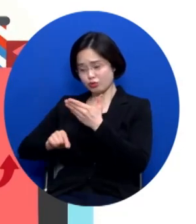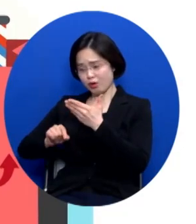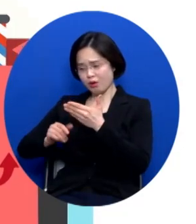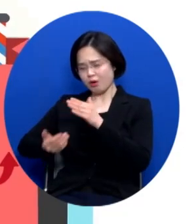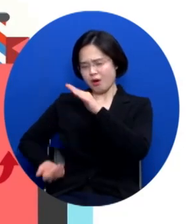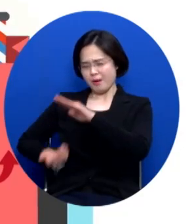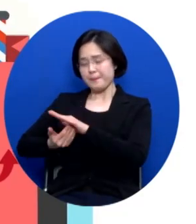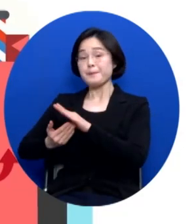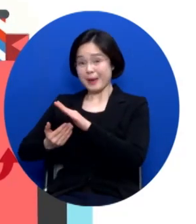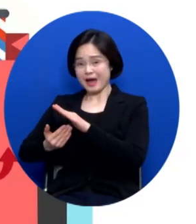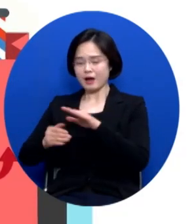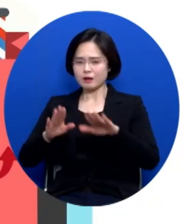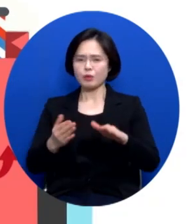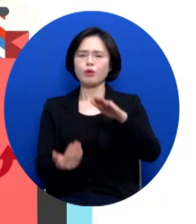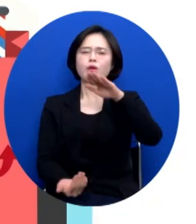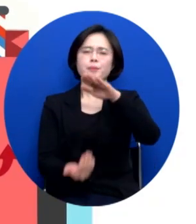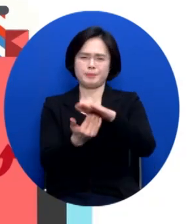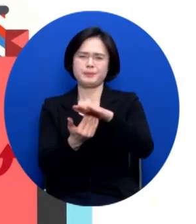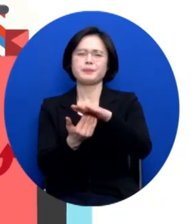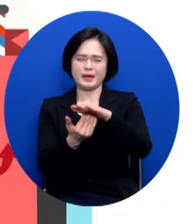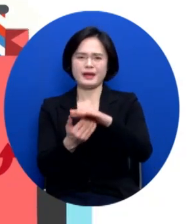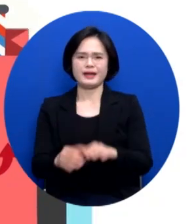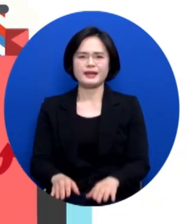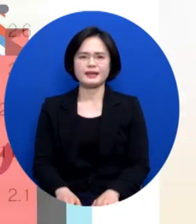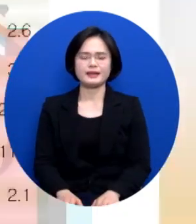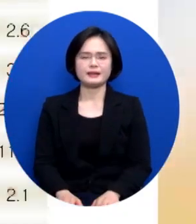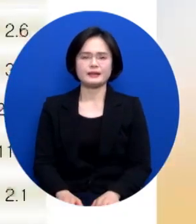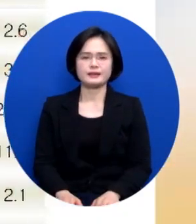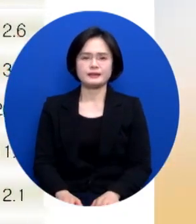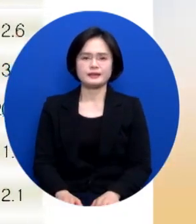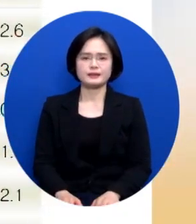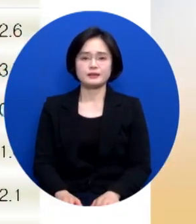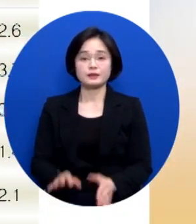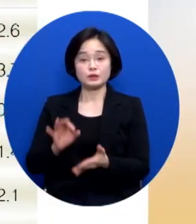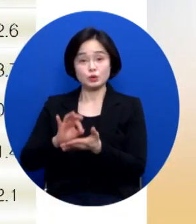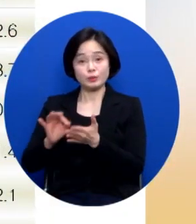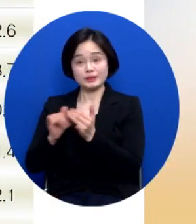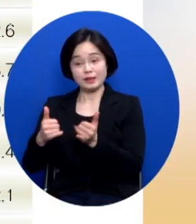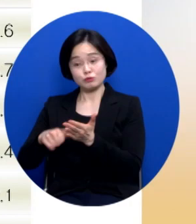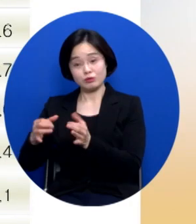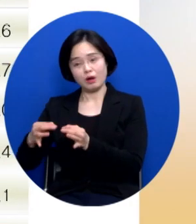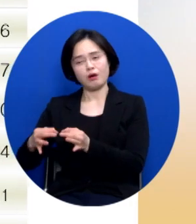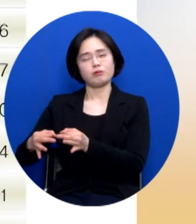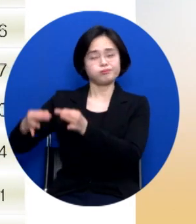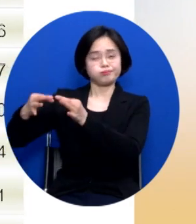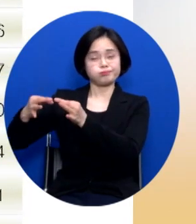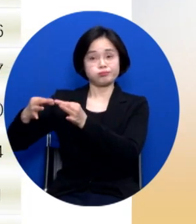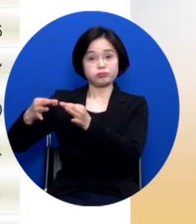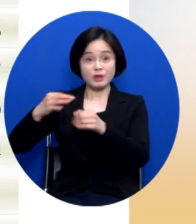만에 가장 높은 것으로 집계됐습니다. 또 전체 소비자 물가 상승률과의 격차도